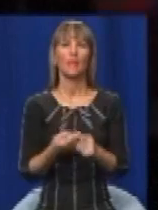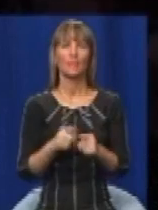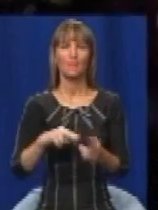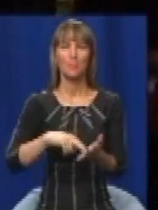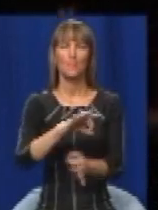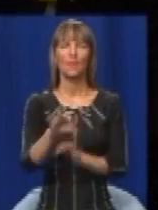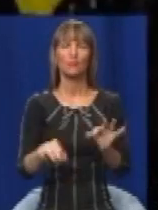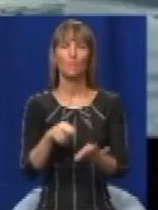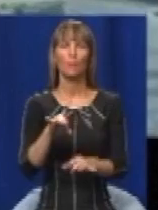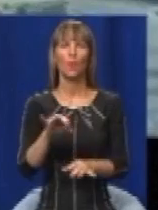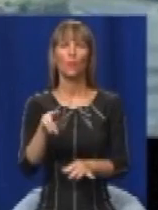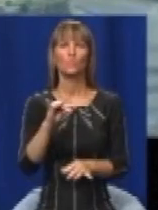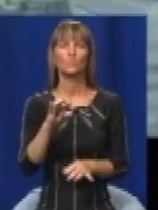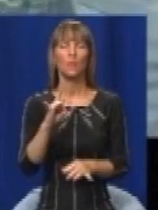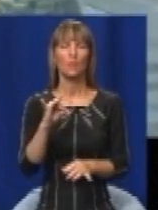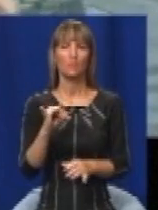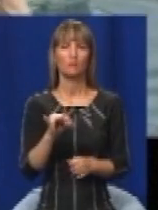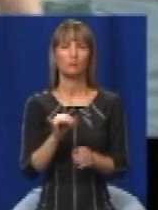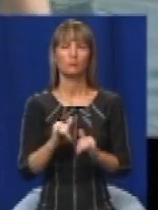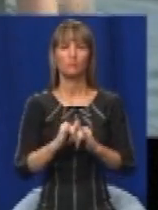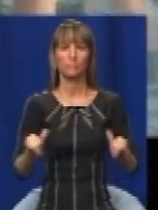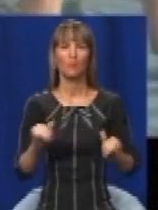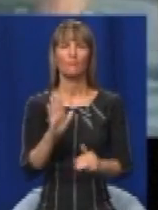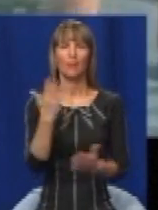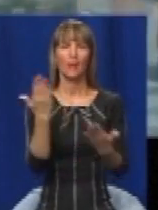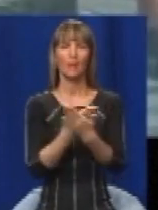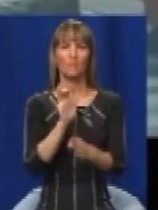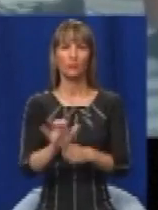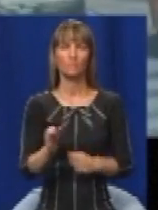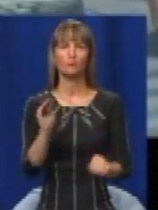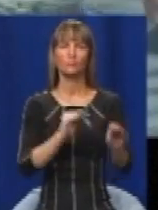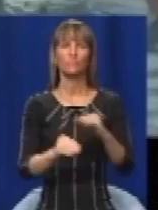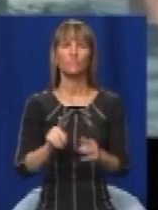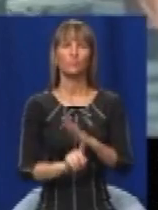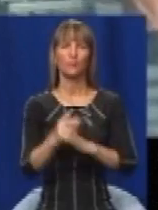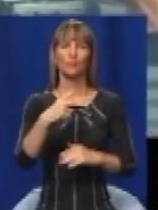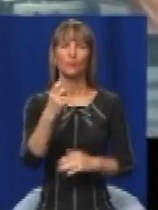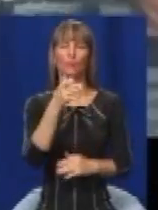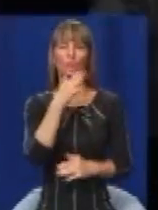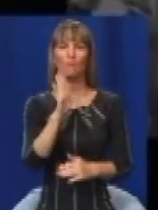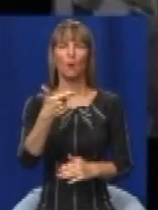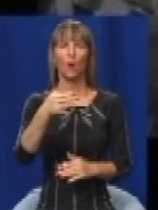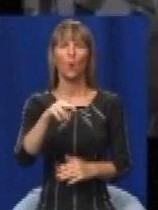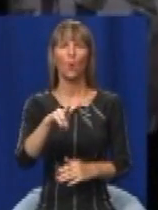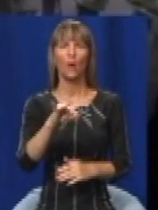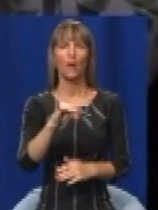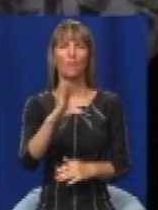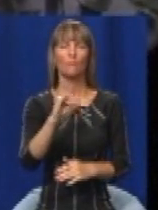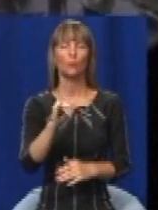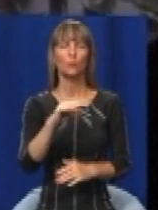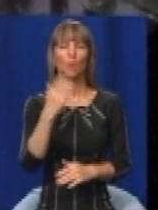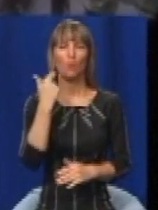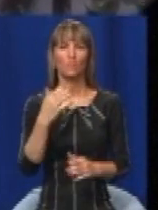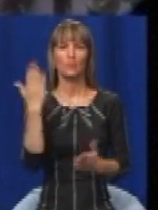проекту. Продюсерство набуло поширення в кіновиробництві. Склалося на початку ХХ століття в Голлівуді, коли на